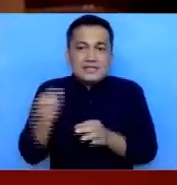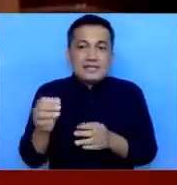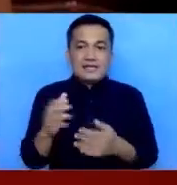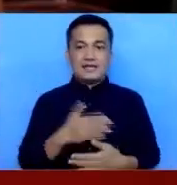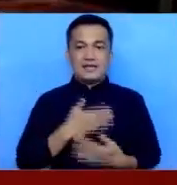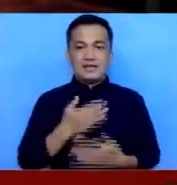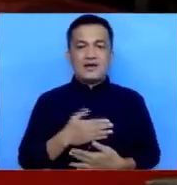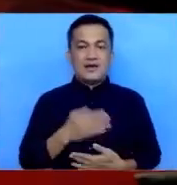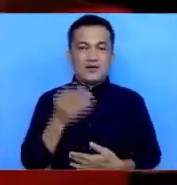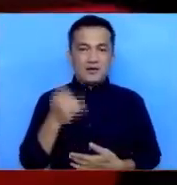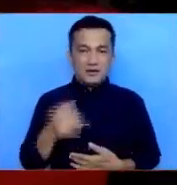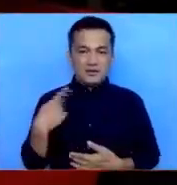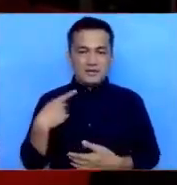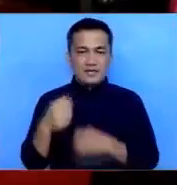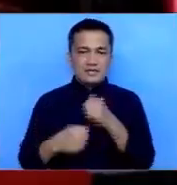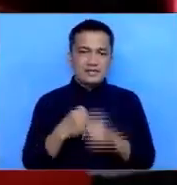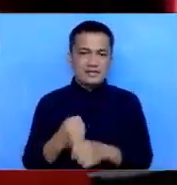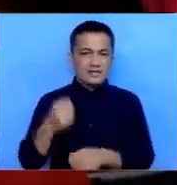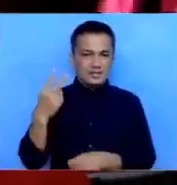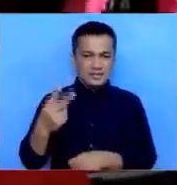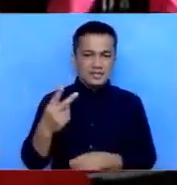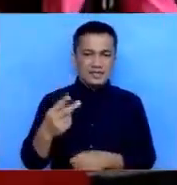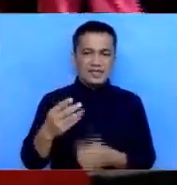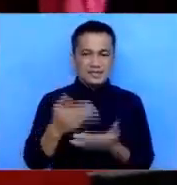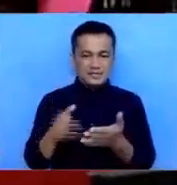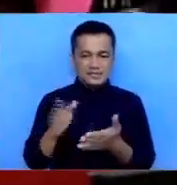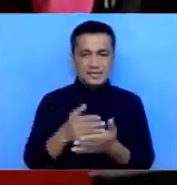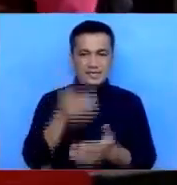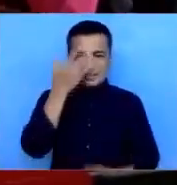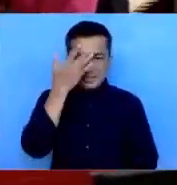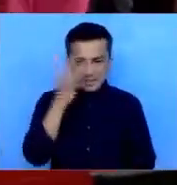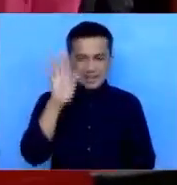dahil may year 2 pa ang Sing Galing.